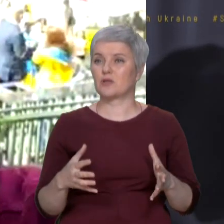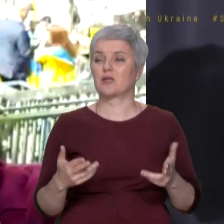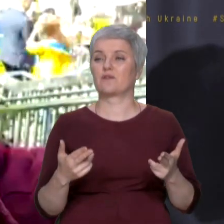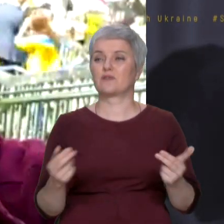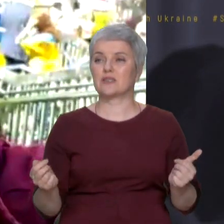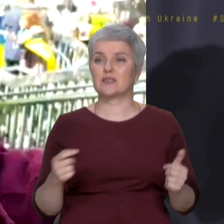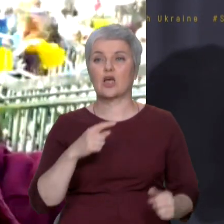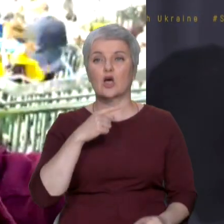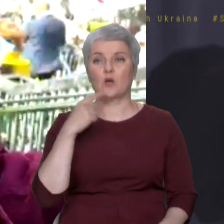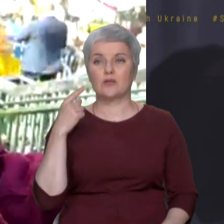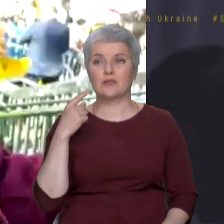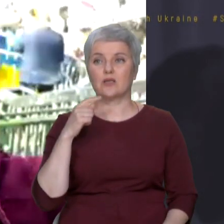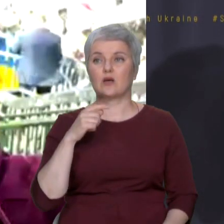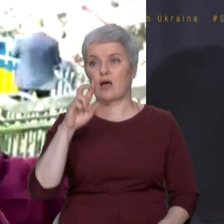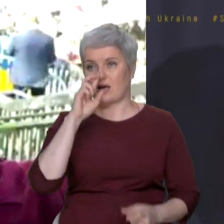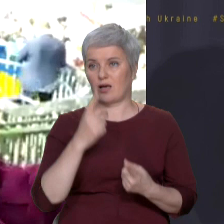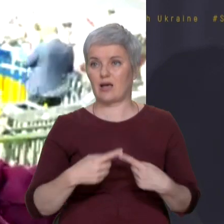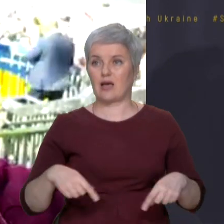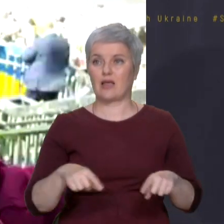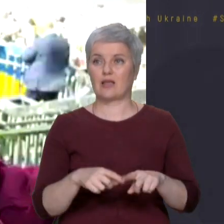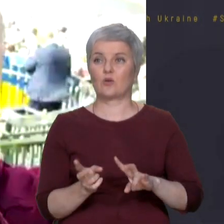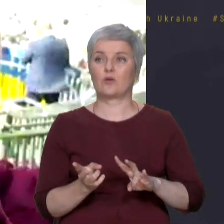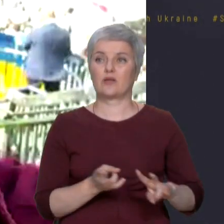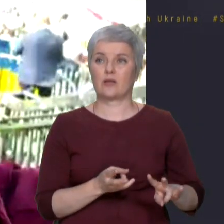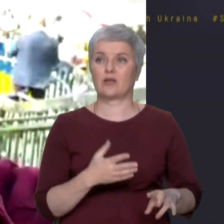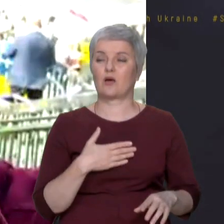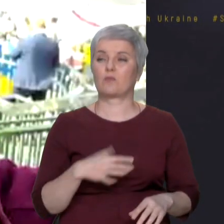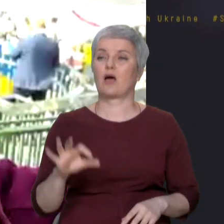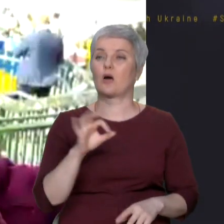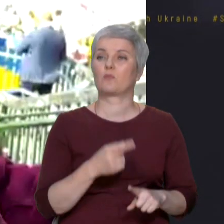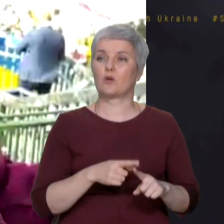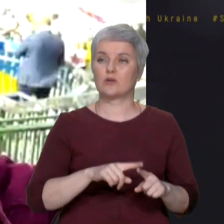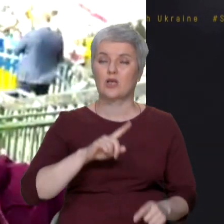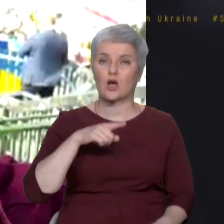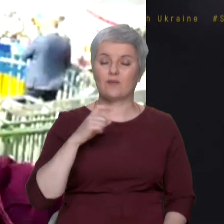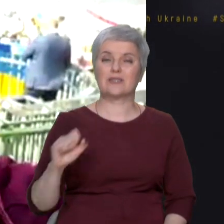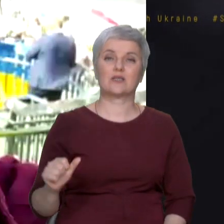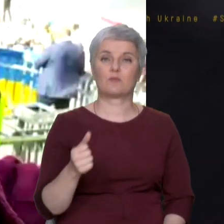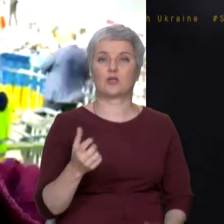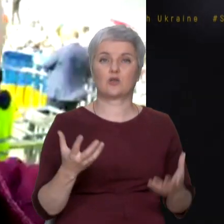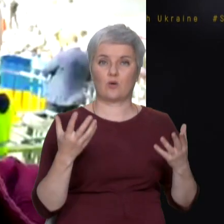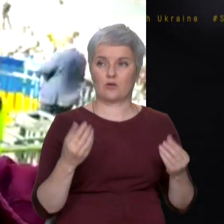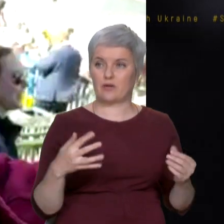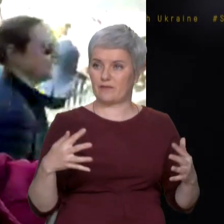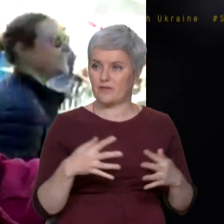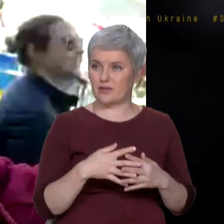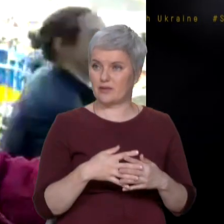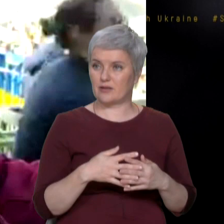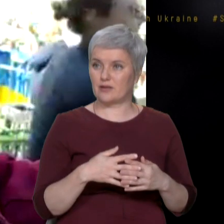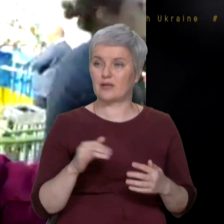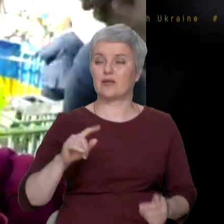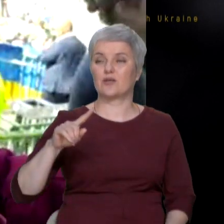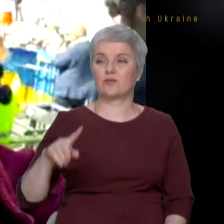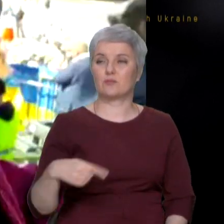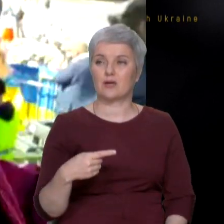визнати Росію країною-терористом. Ми про це говоримо з першого дня війни і